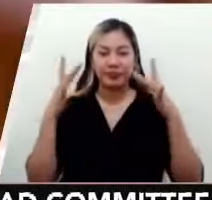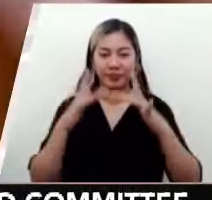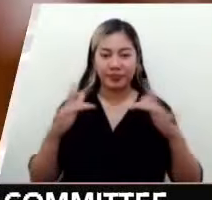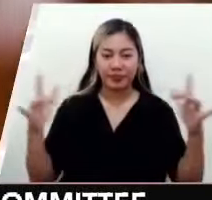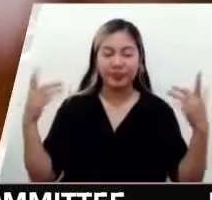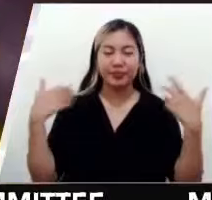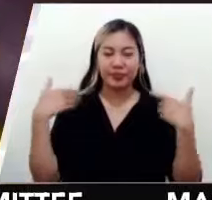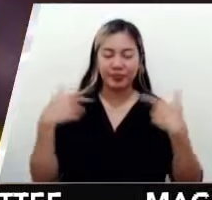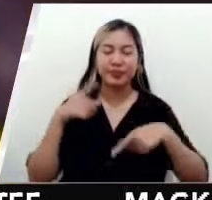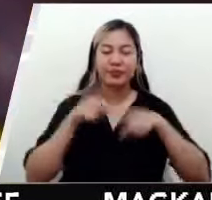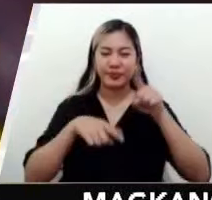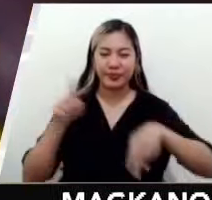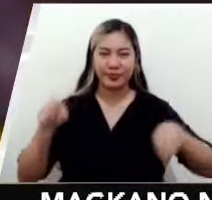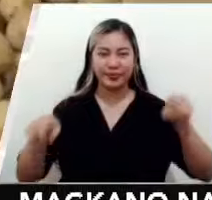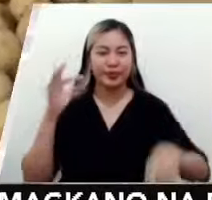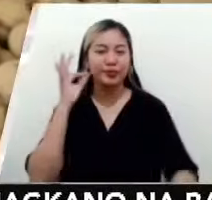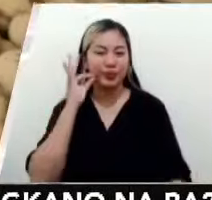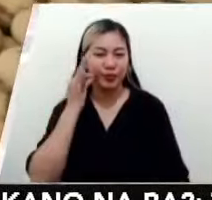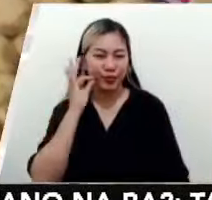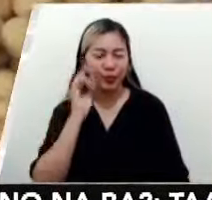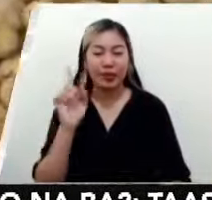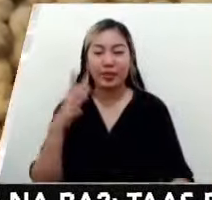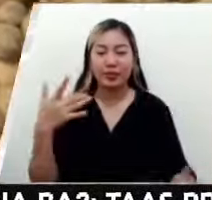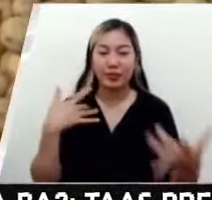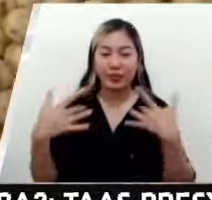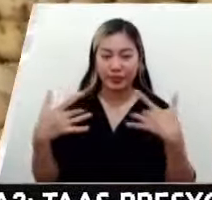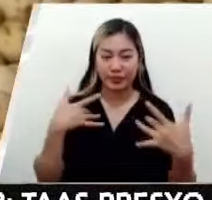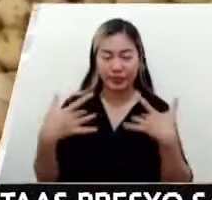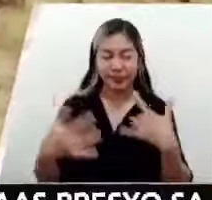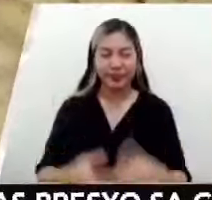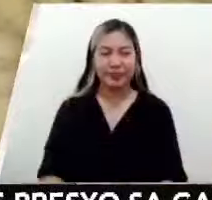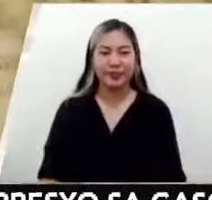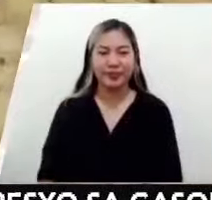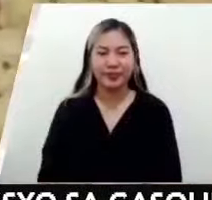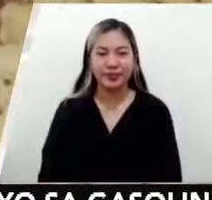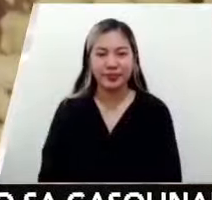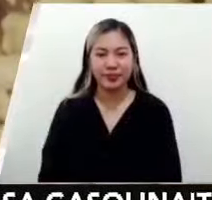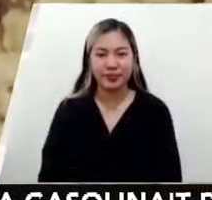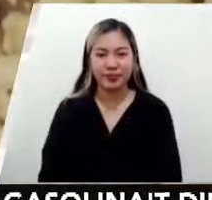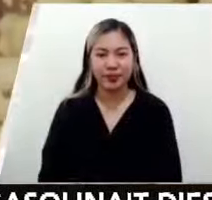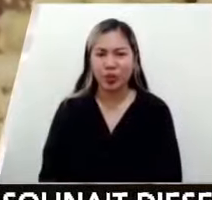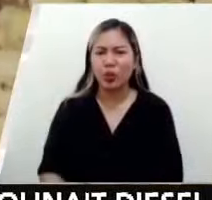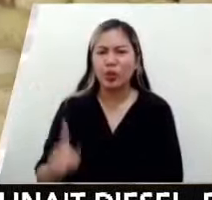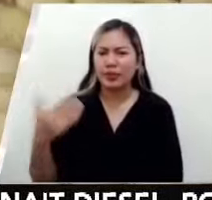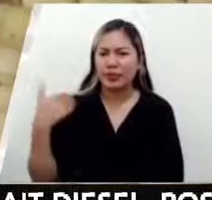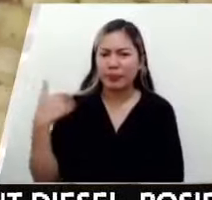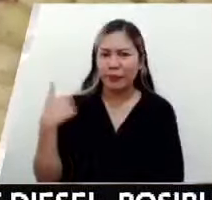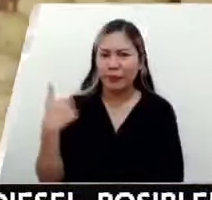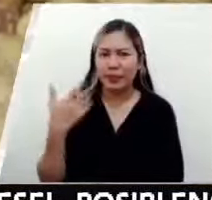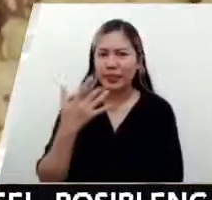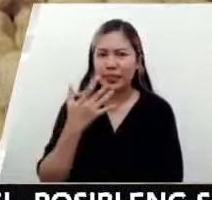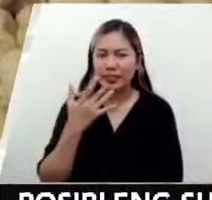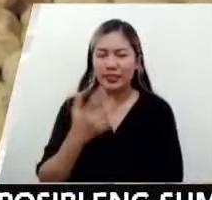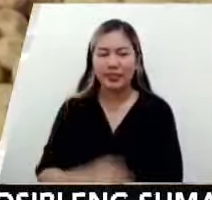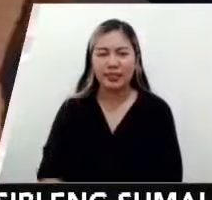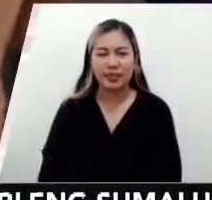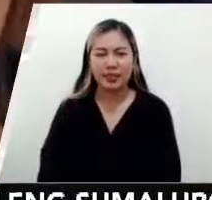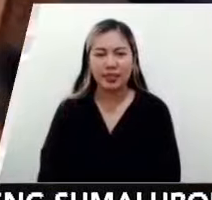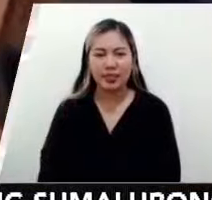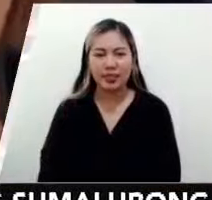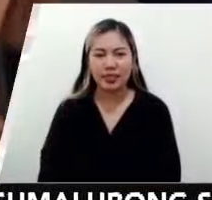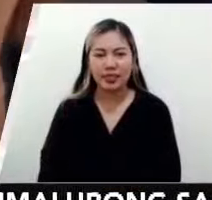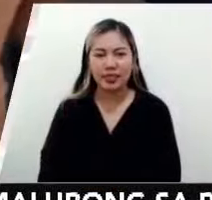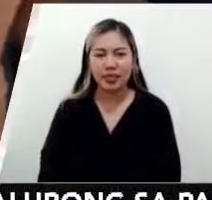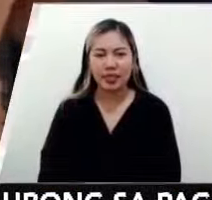At ang exciting part, wala itong bayad. Alam mo yung hindi ko pa natitikman talaga sa buhay ko. Ano po yun? Hindi ko pa natitikman yung mangosteen. Paano